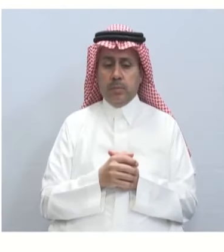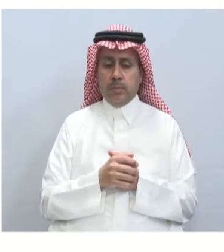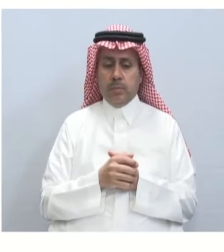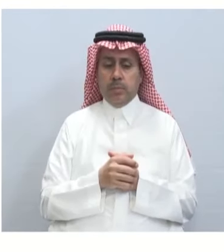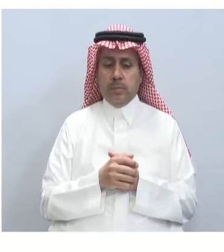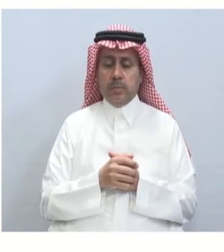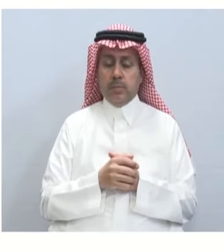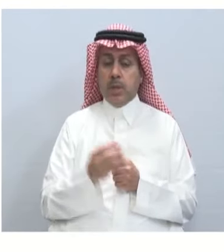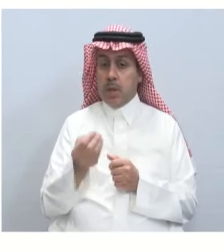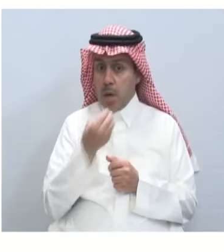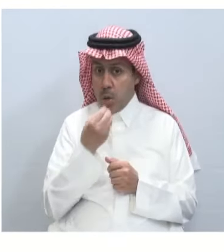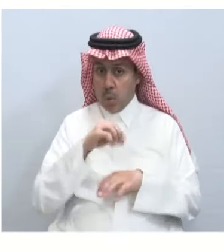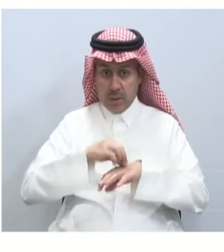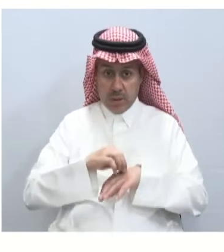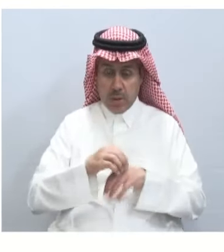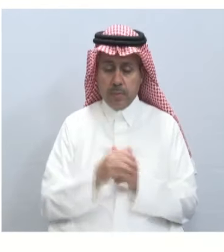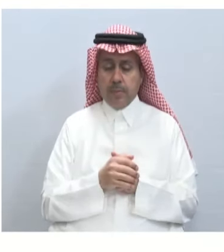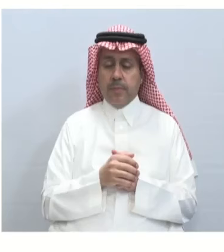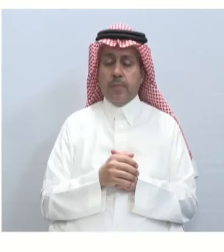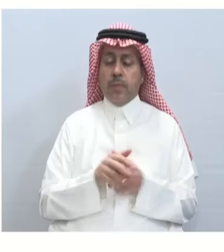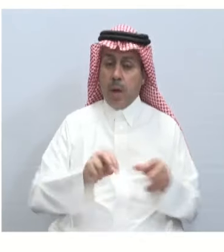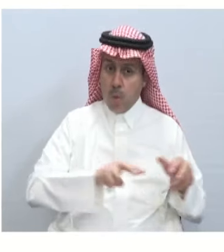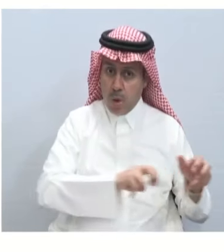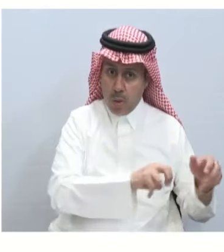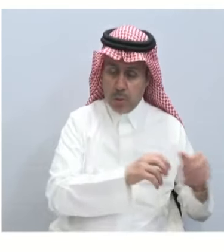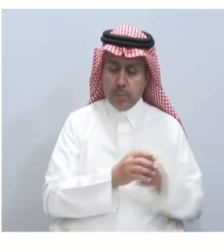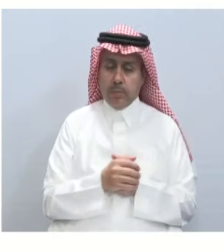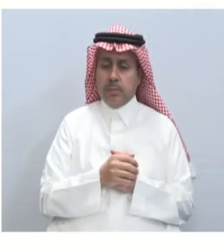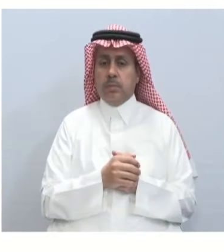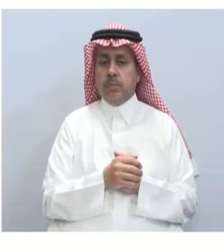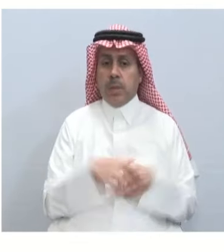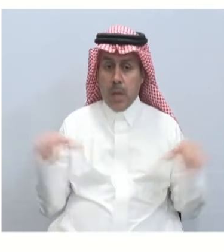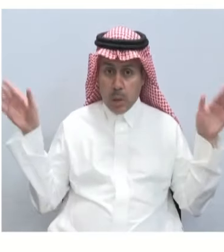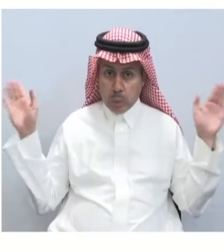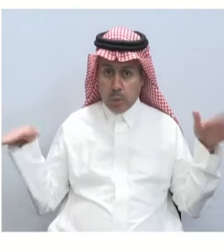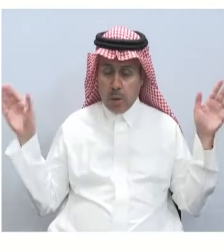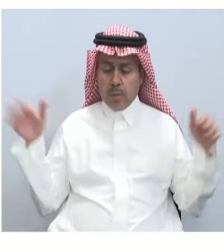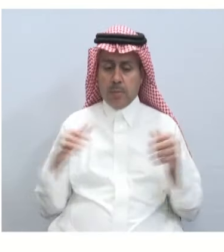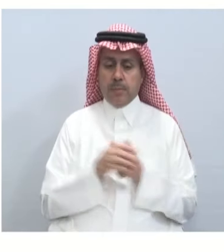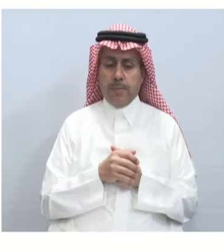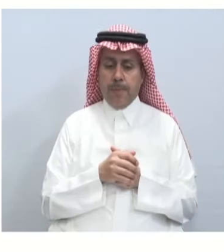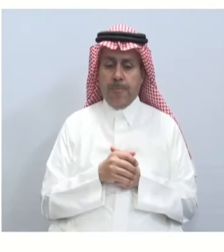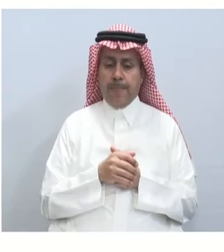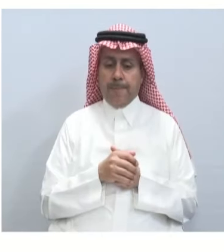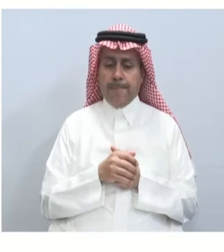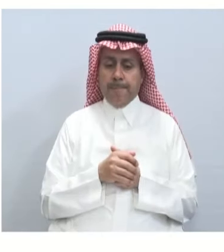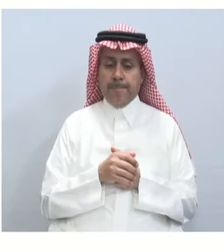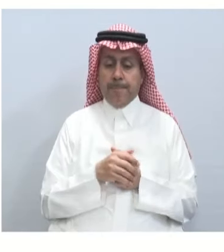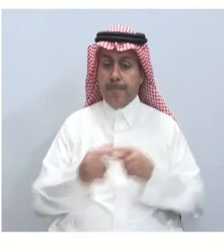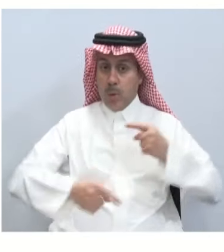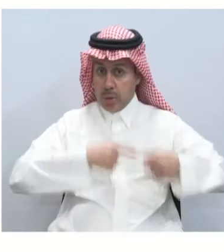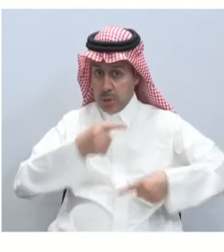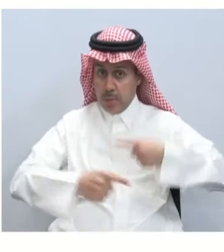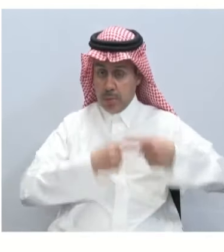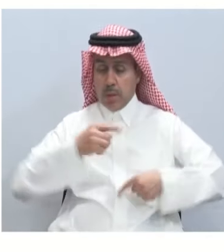ياكله انسان او حيوان او طائر بل ويستمر